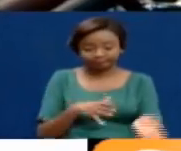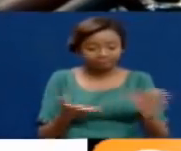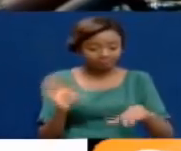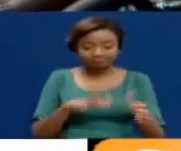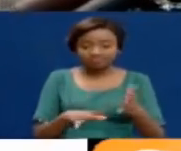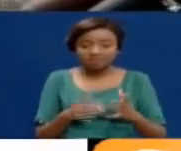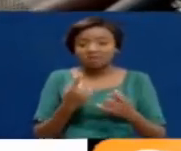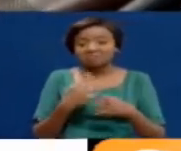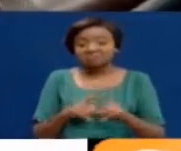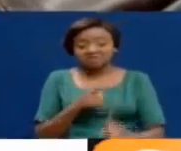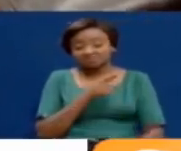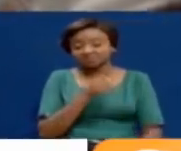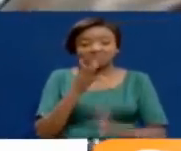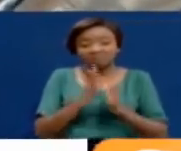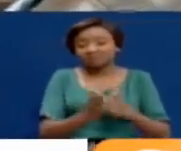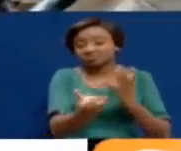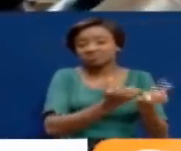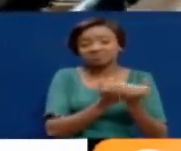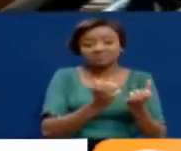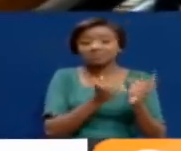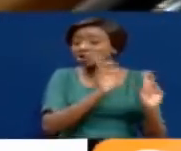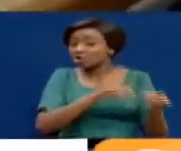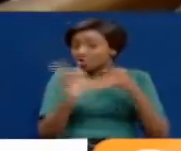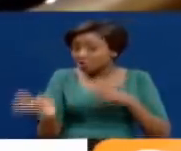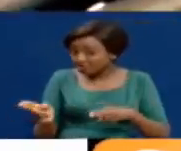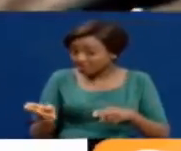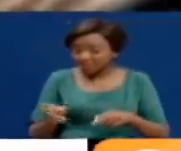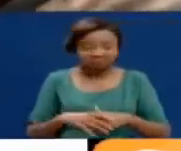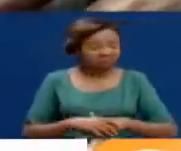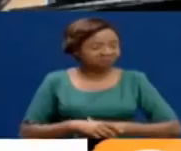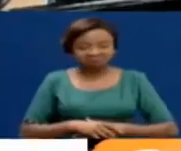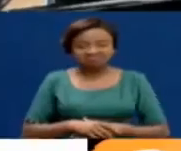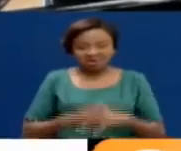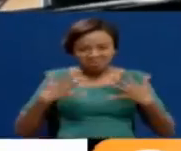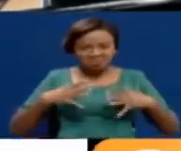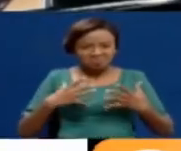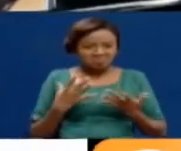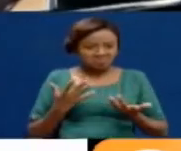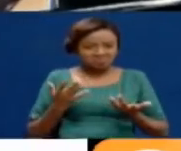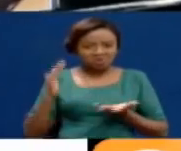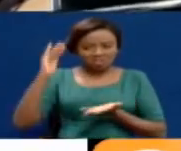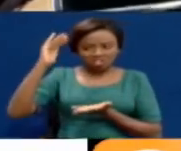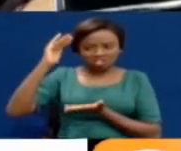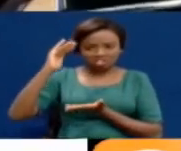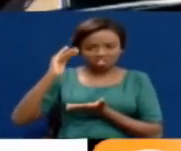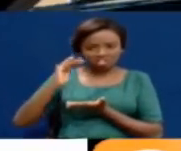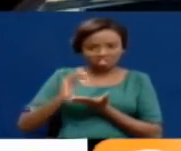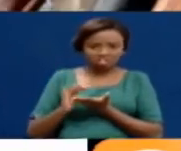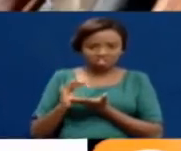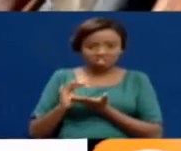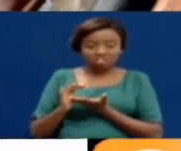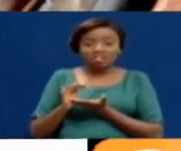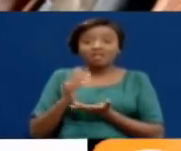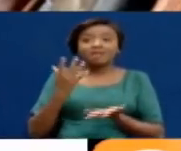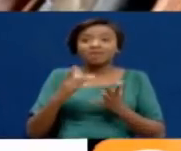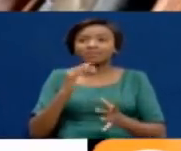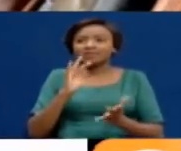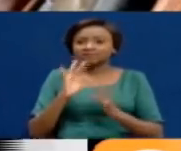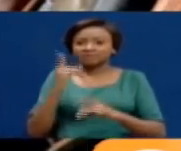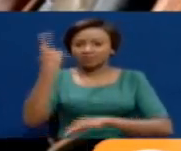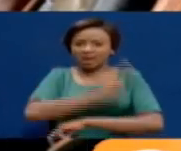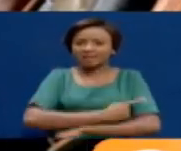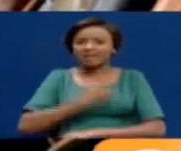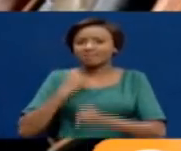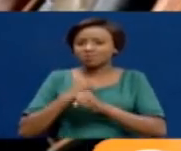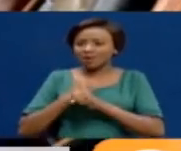kwa mfanyibiashara huyu, biashara si biashara, kwani idadi ya wateja wake imepungua. Baadaye ningeza kupata maybe kama